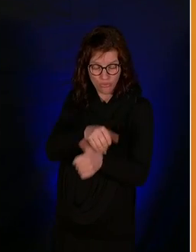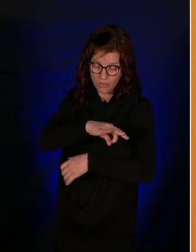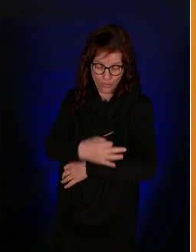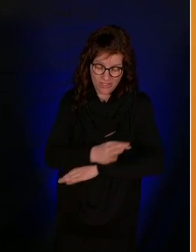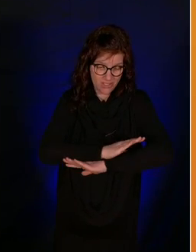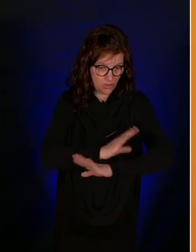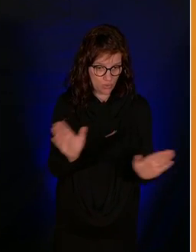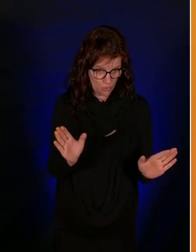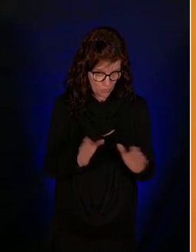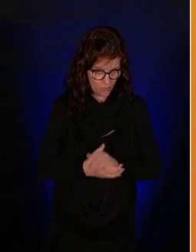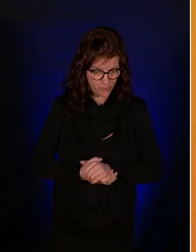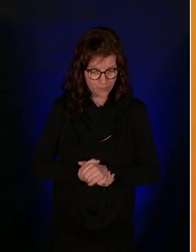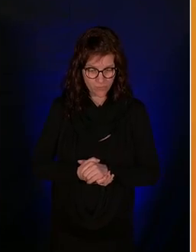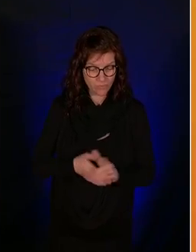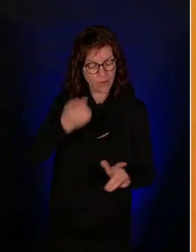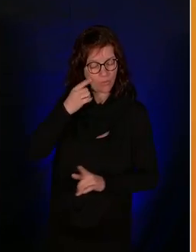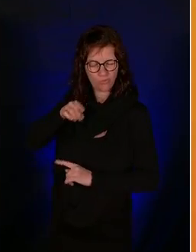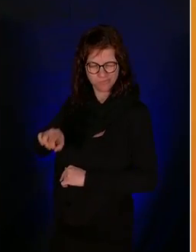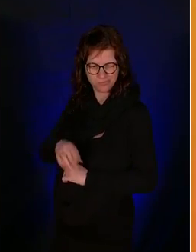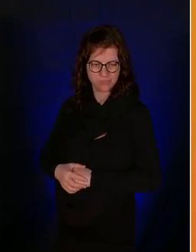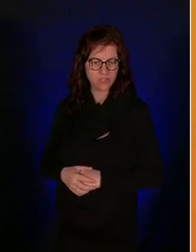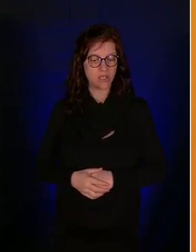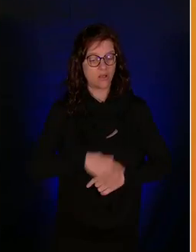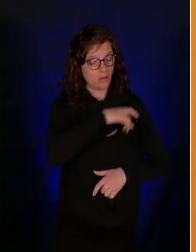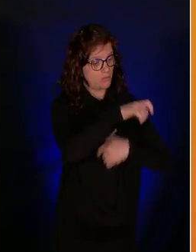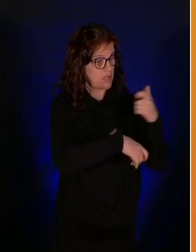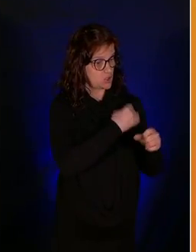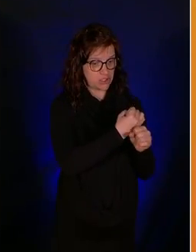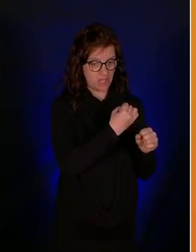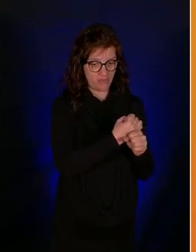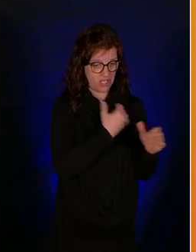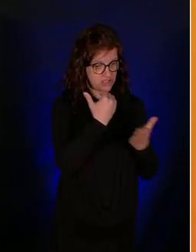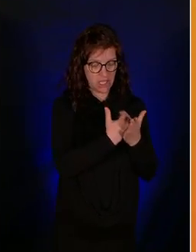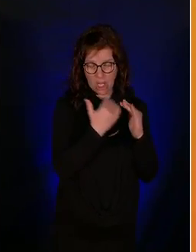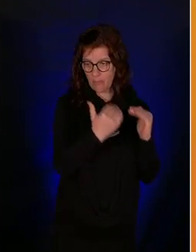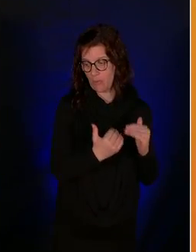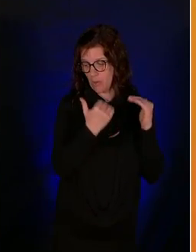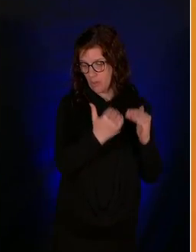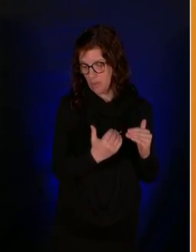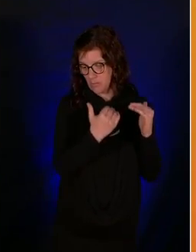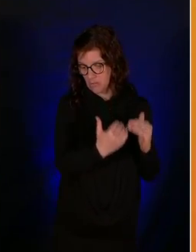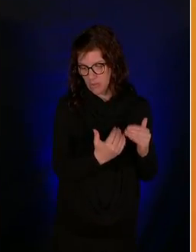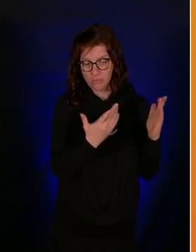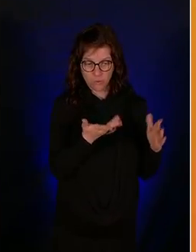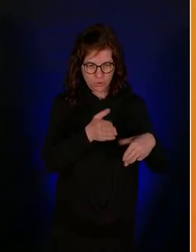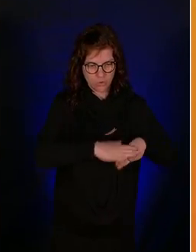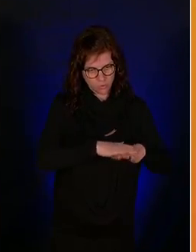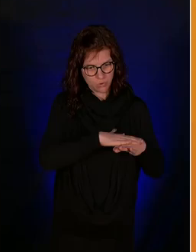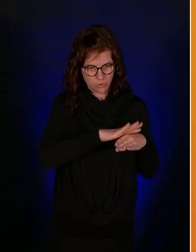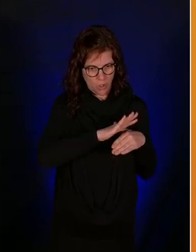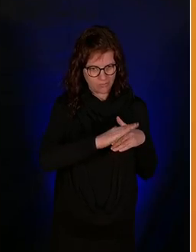sur l'indice INSEE. Les travailleurs voient leur salaire stagner, se rapprocher inexorablement du